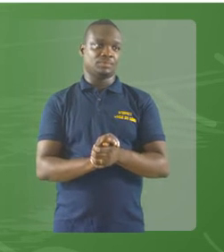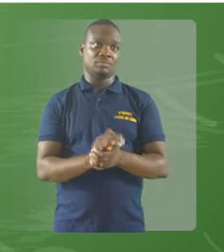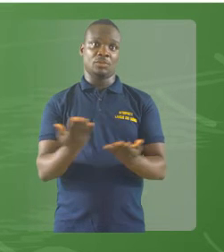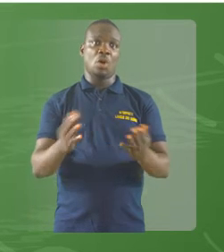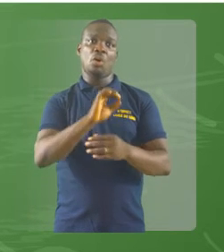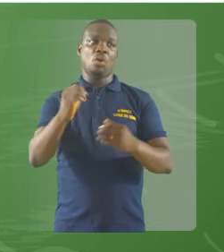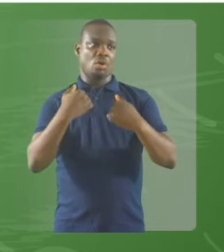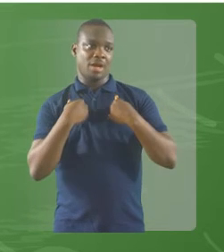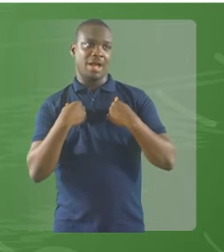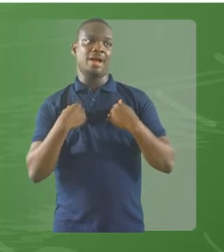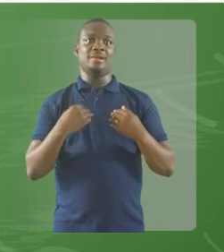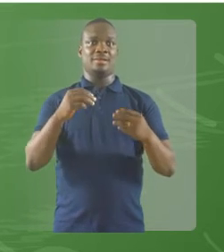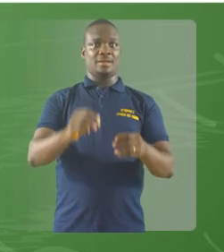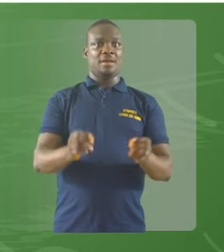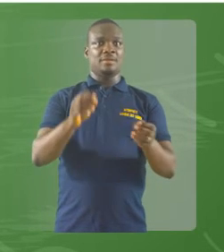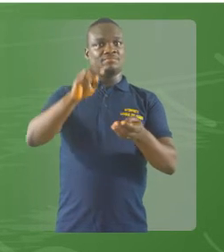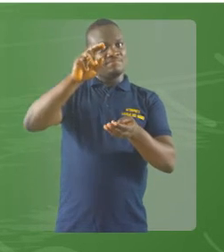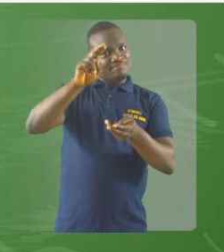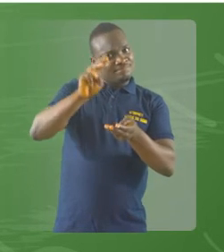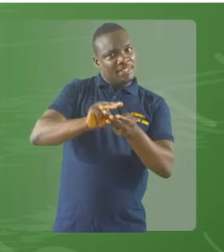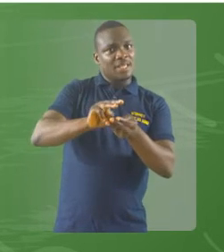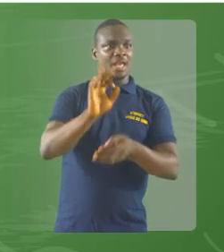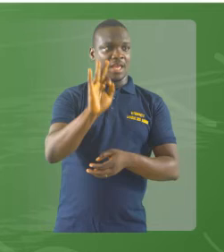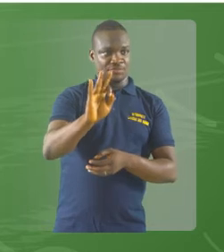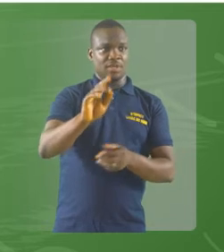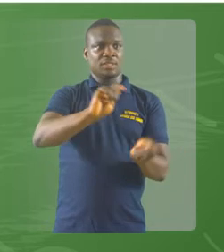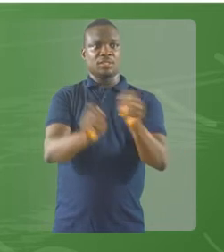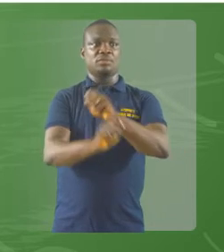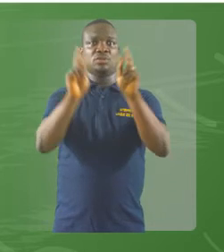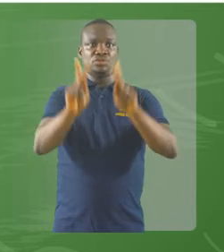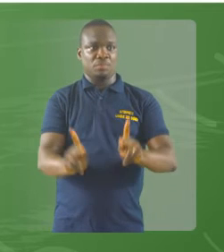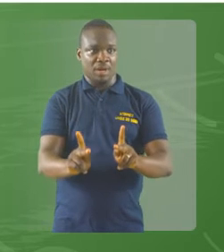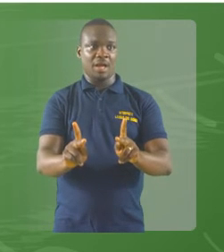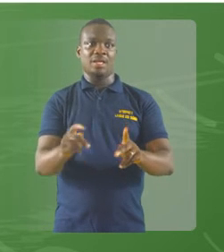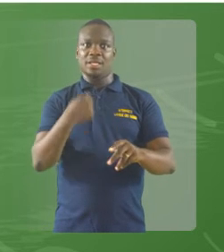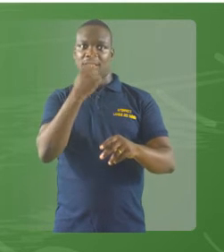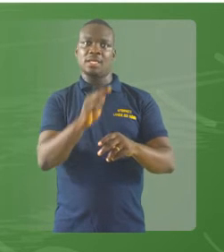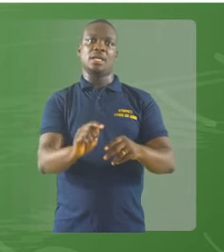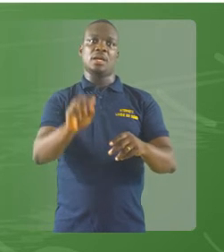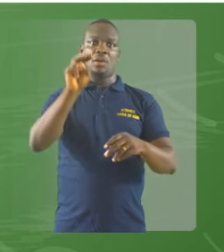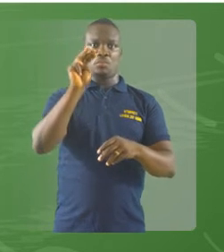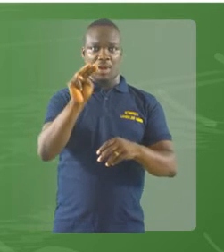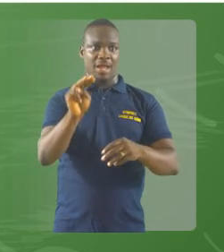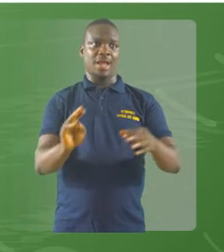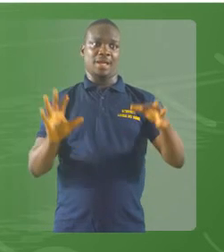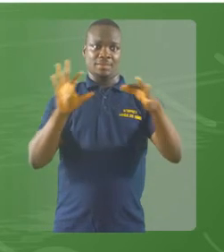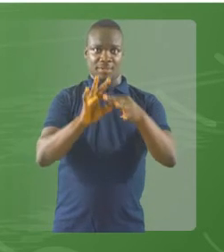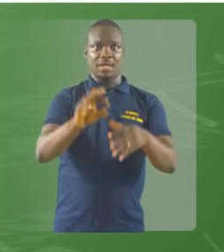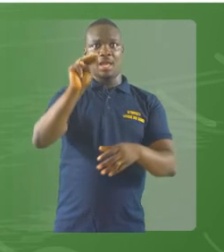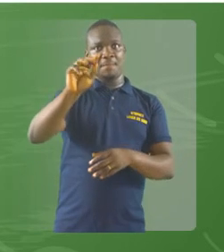Soit F, une transformation du plan qui, à tout point M, associe le point